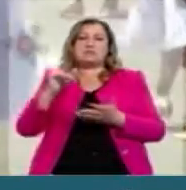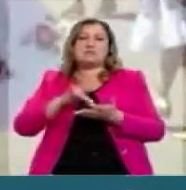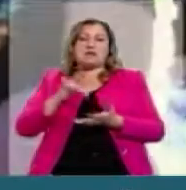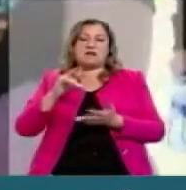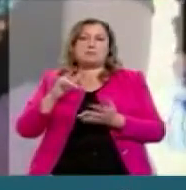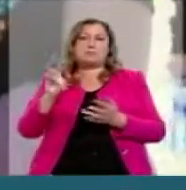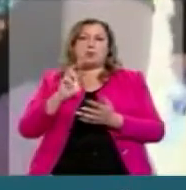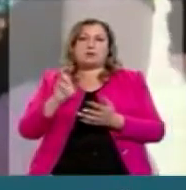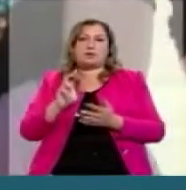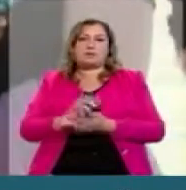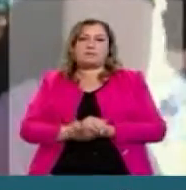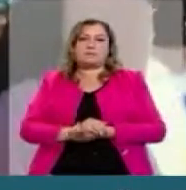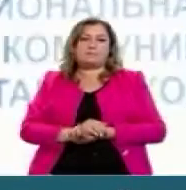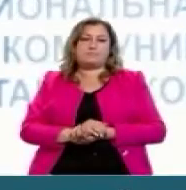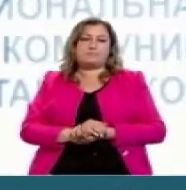централизованной библиотечной системы.